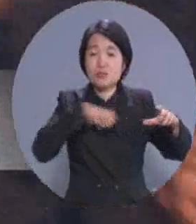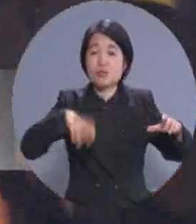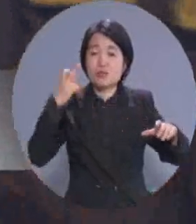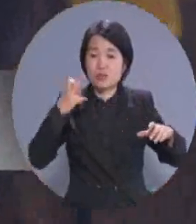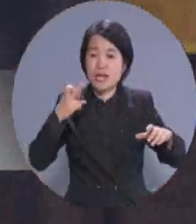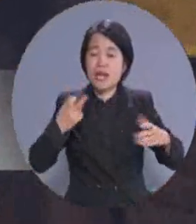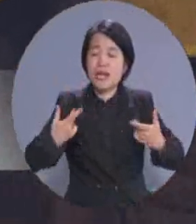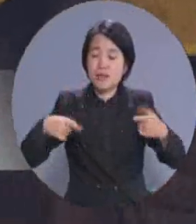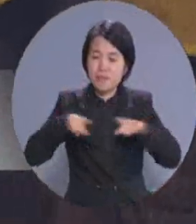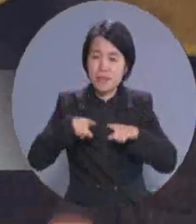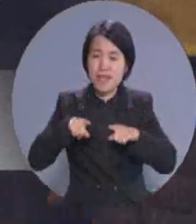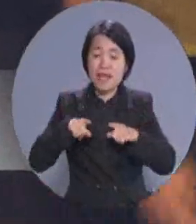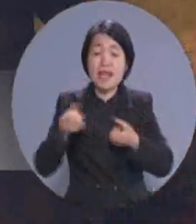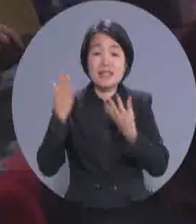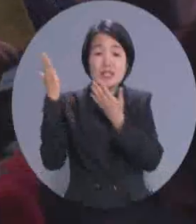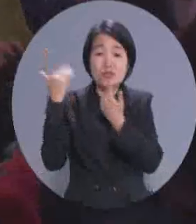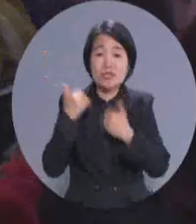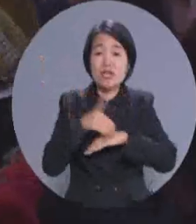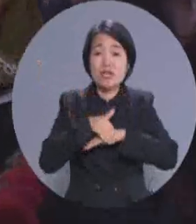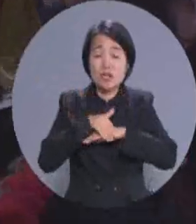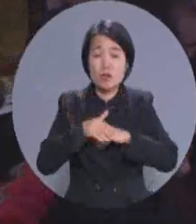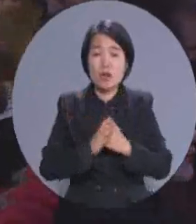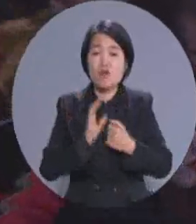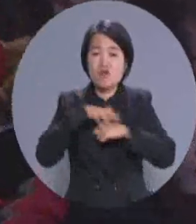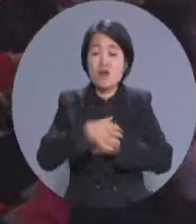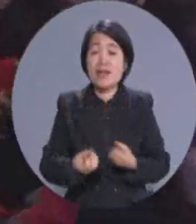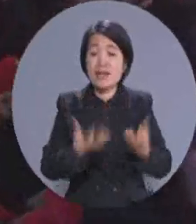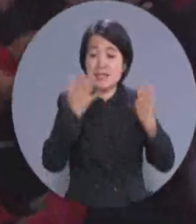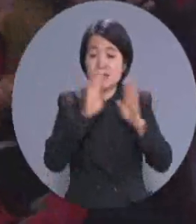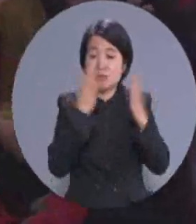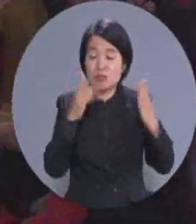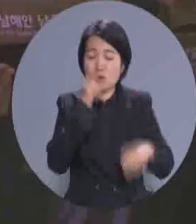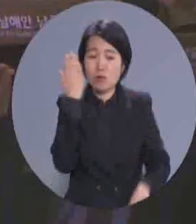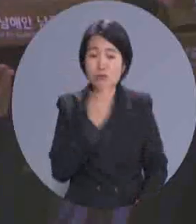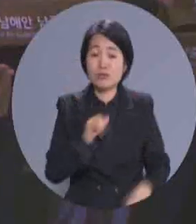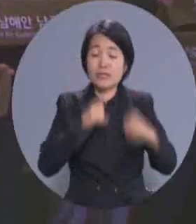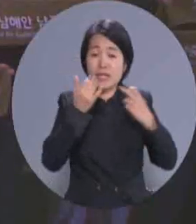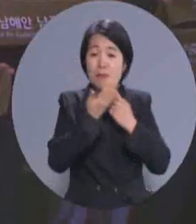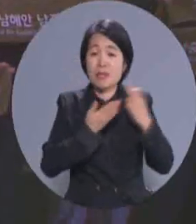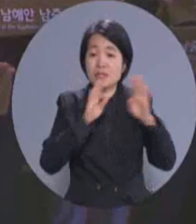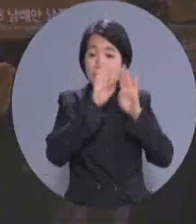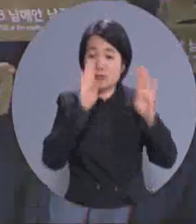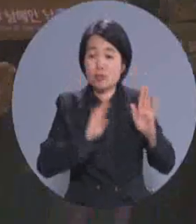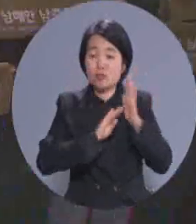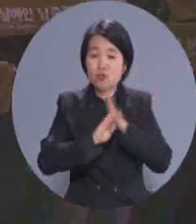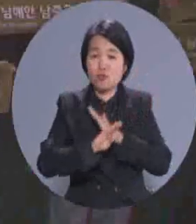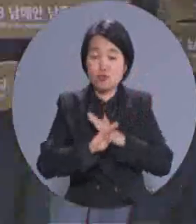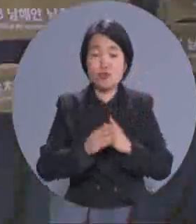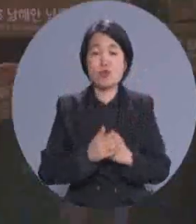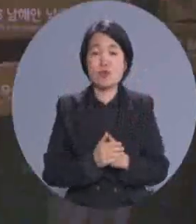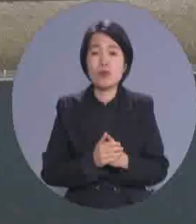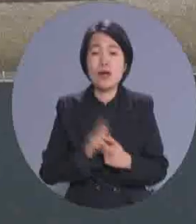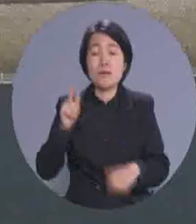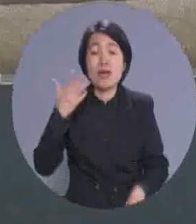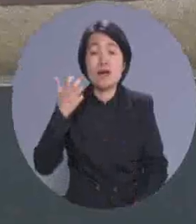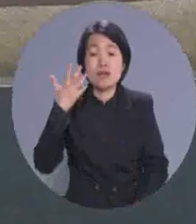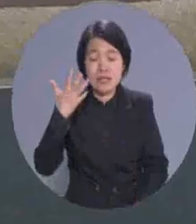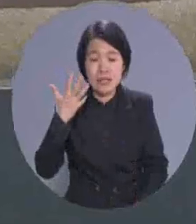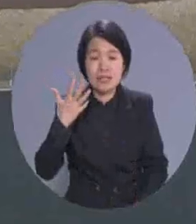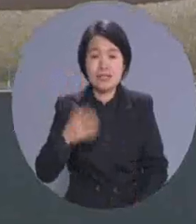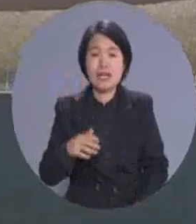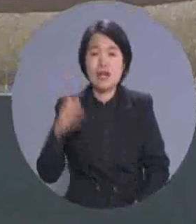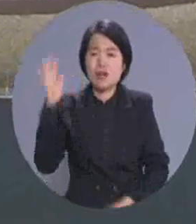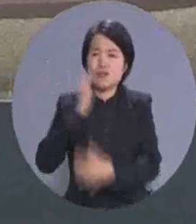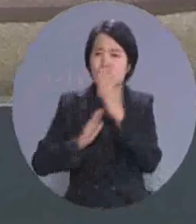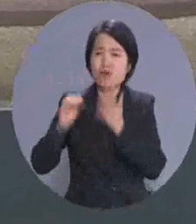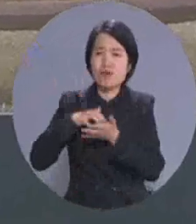함께 행사를 유치할 계획. 국제적인 행사 개최로 여수 세계박람회 이후 198개국 4만여 명이 찾는 도시를